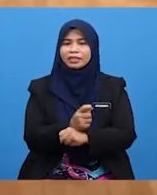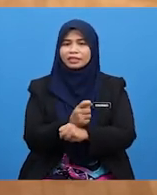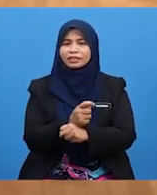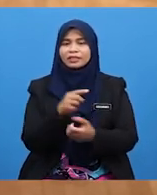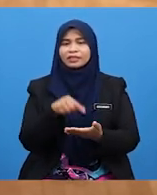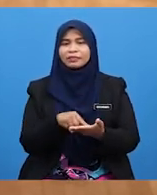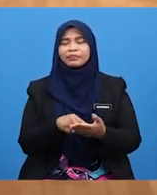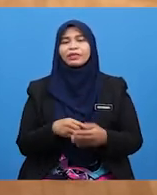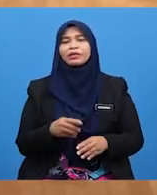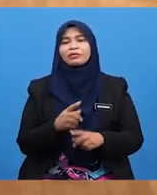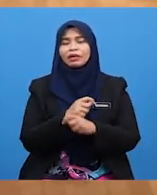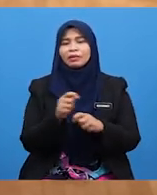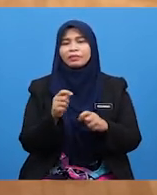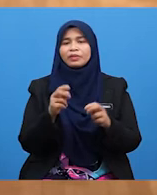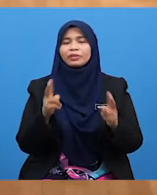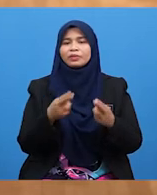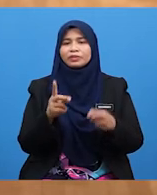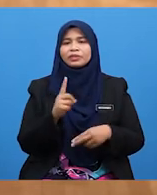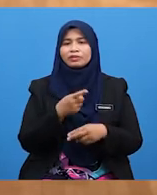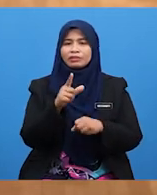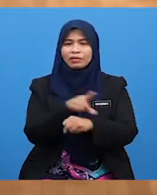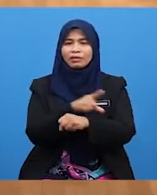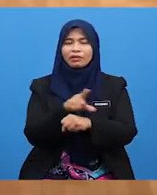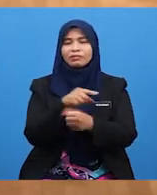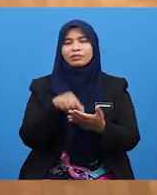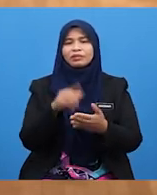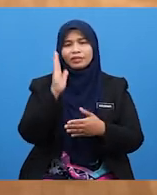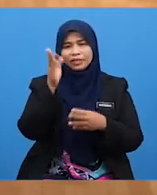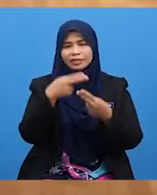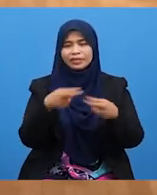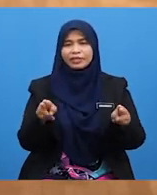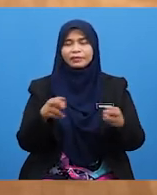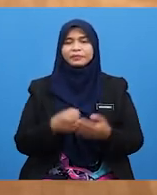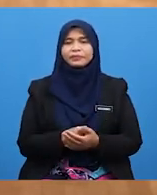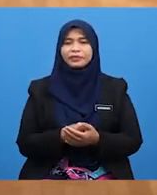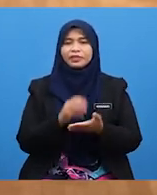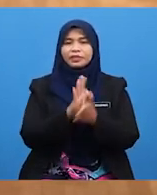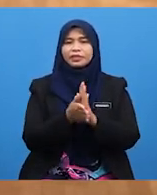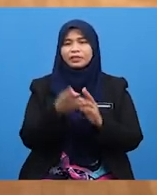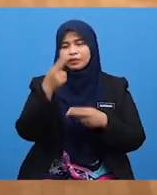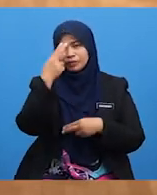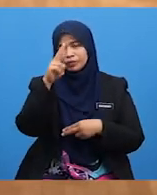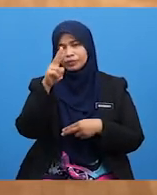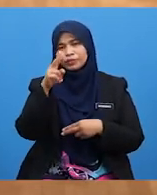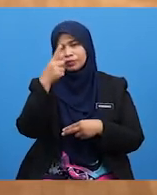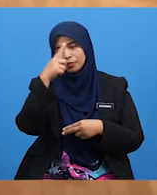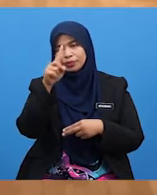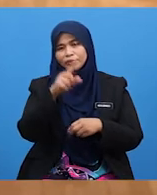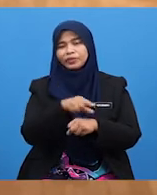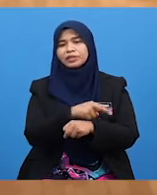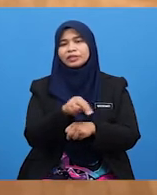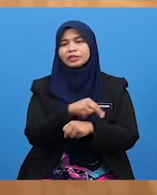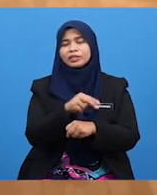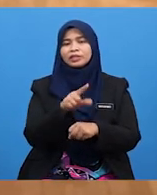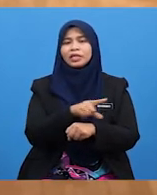tanpa usaha daripada kita, lagu-lagu ini akan hilang begitu saja. Jadi untuk menyanyikan lagu Melayu asli ni,